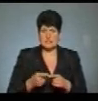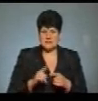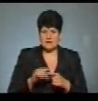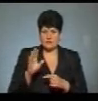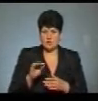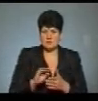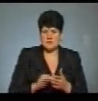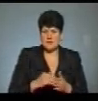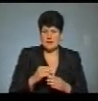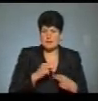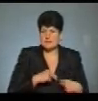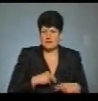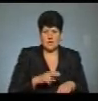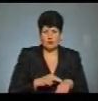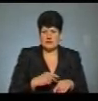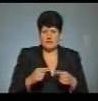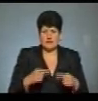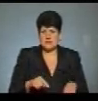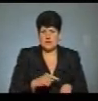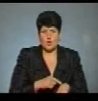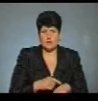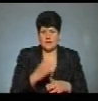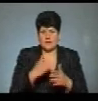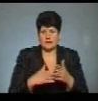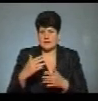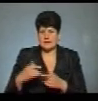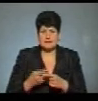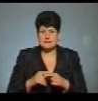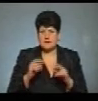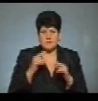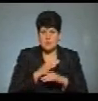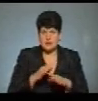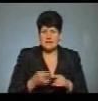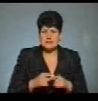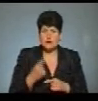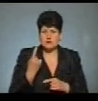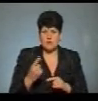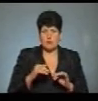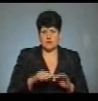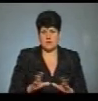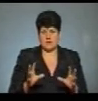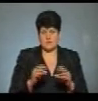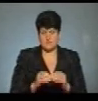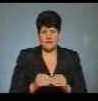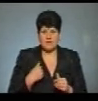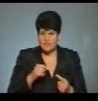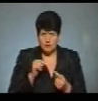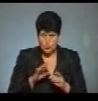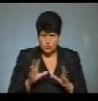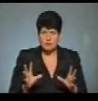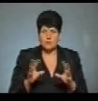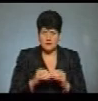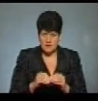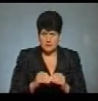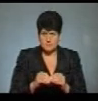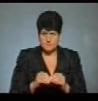поліції, тобто що у різних годинах засідання. З однієї сторони, це неправильно, тому що це була одна подія. Ну, ви не заперечуєте, щоб ми ці